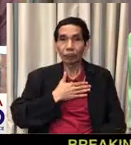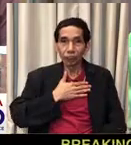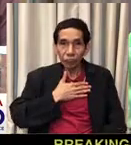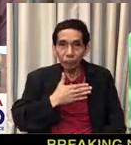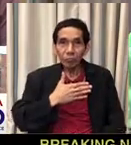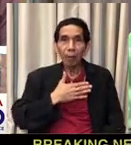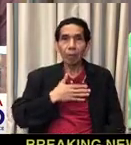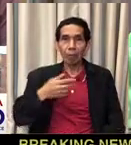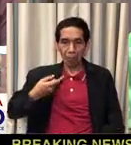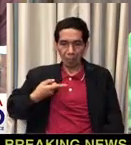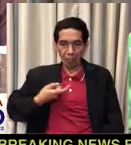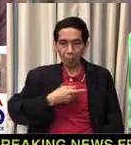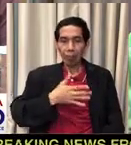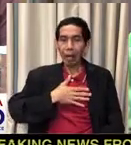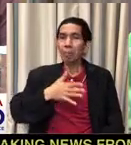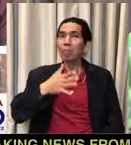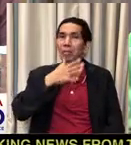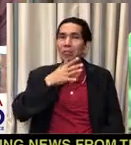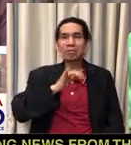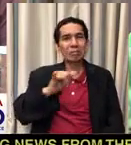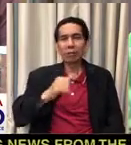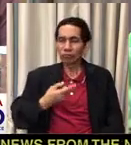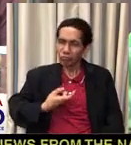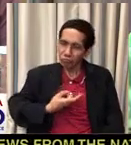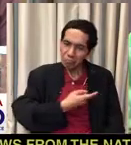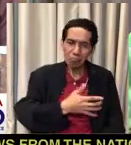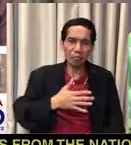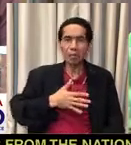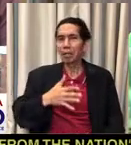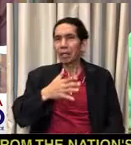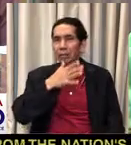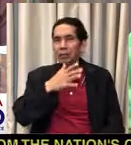Kaya yung sama ng loob ng nanay ko, ganun na lang.